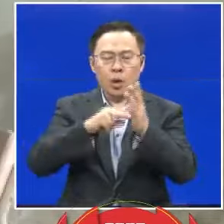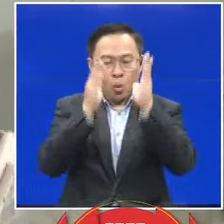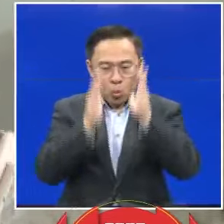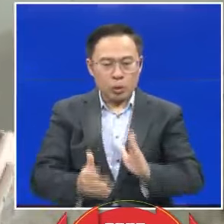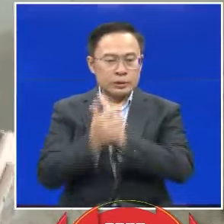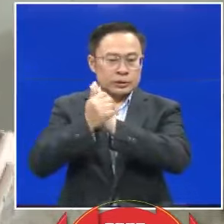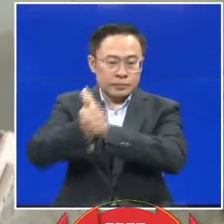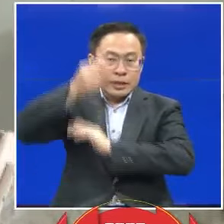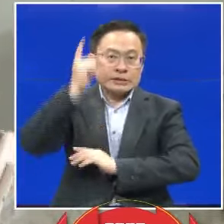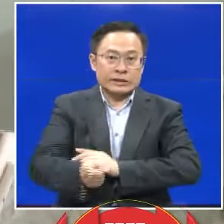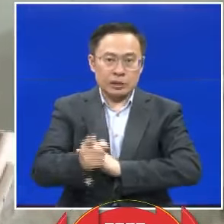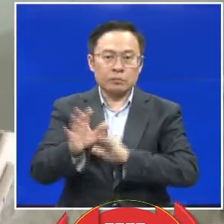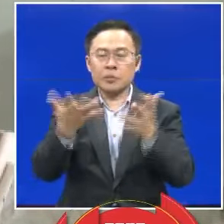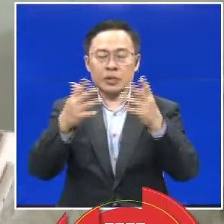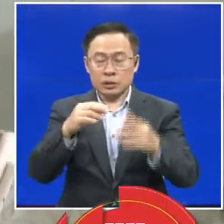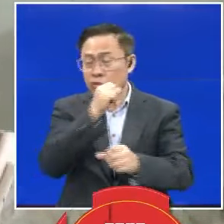ข้องเนี่ยมันต้องมากขึ้นด้วยนะครับ